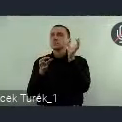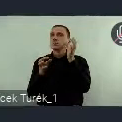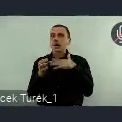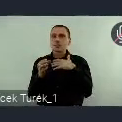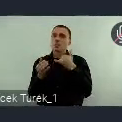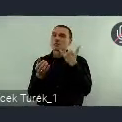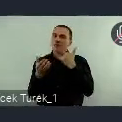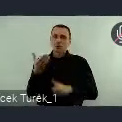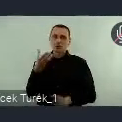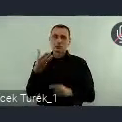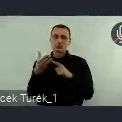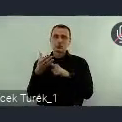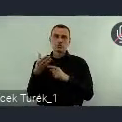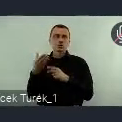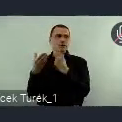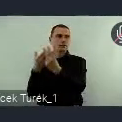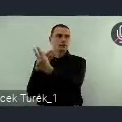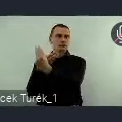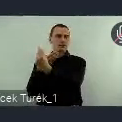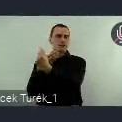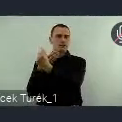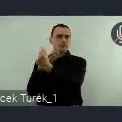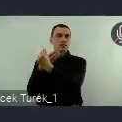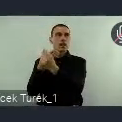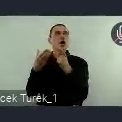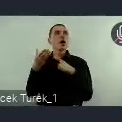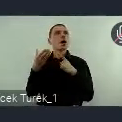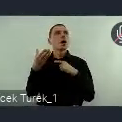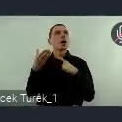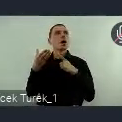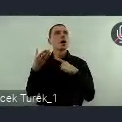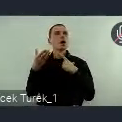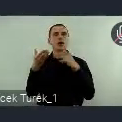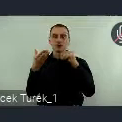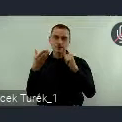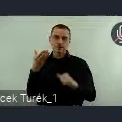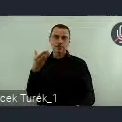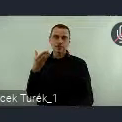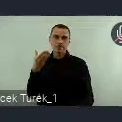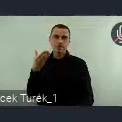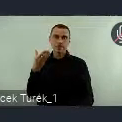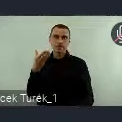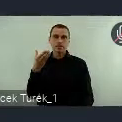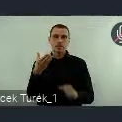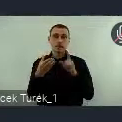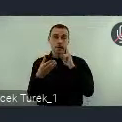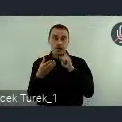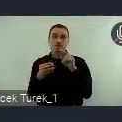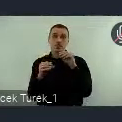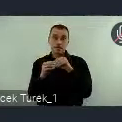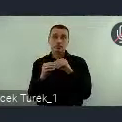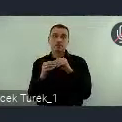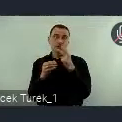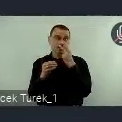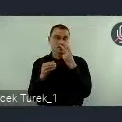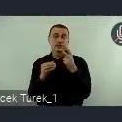dzieje i słucha sobie po prostu audiodeskrypcji czyli bierze udział w wydarzeniu słyszy Wiecie no wcale tej atmosferze uczestniczy plus ma opis tego